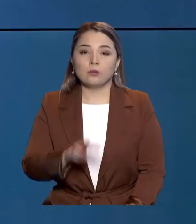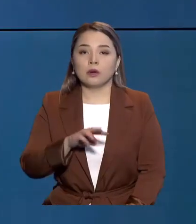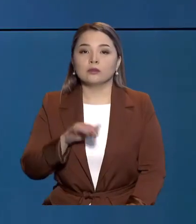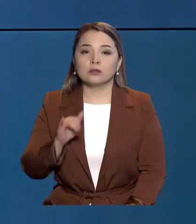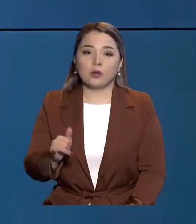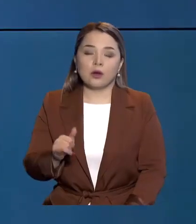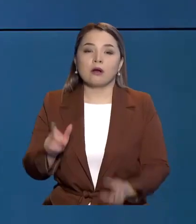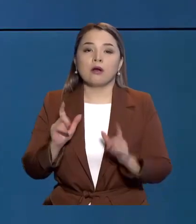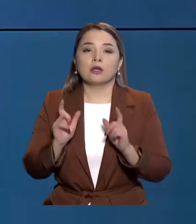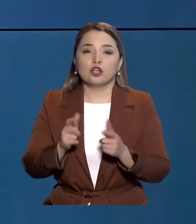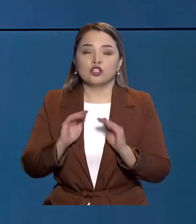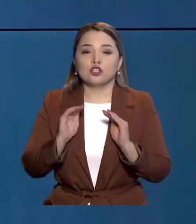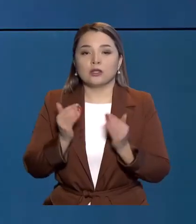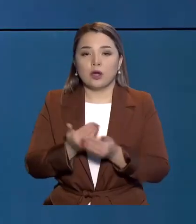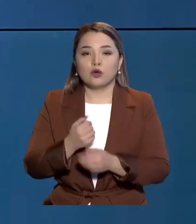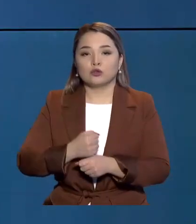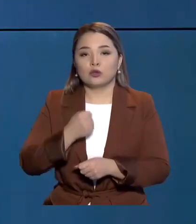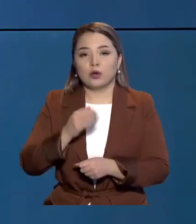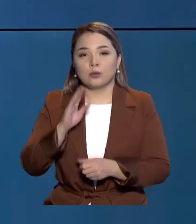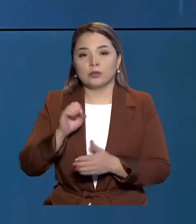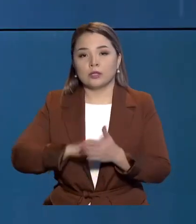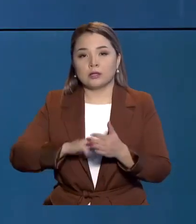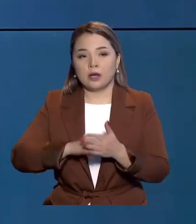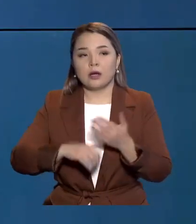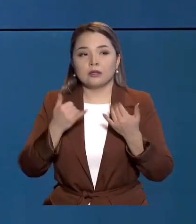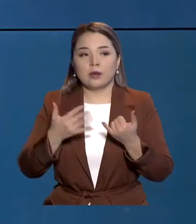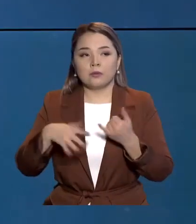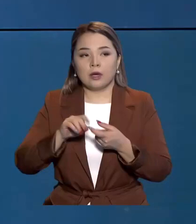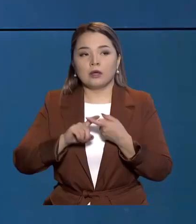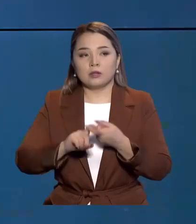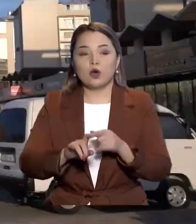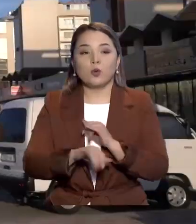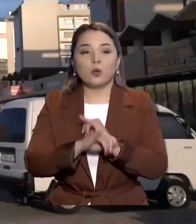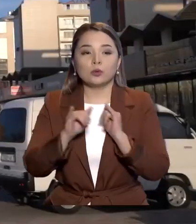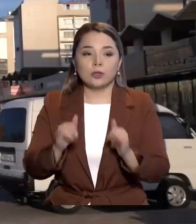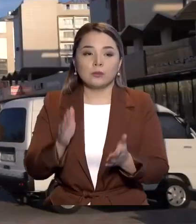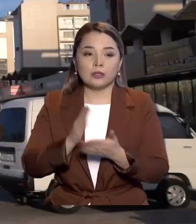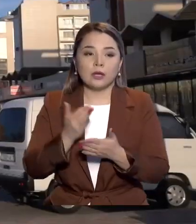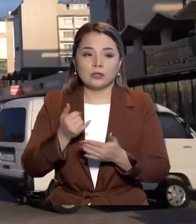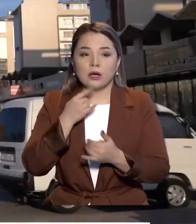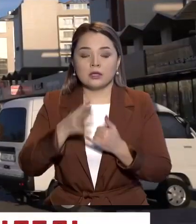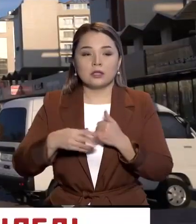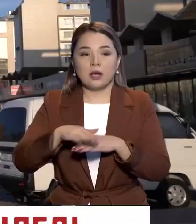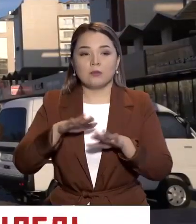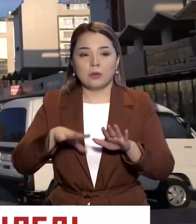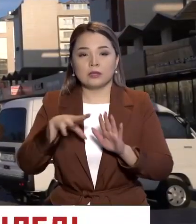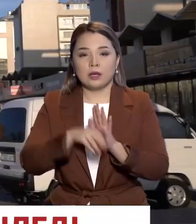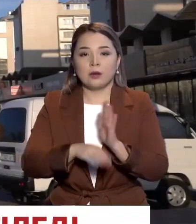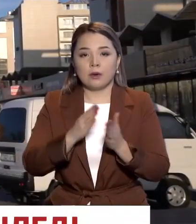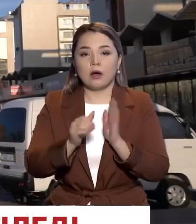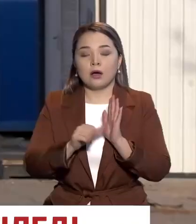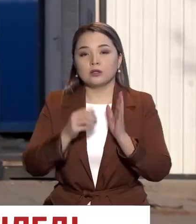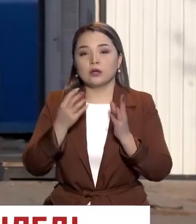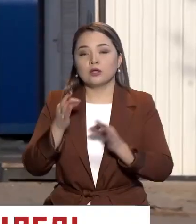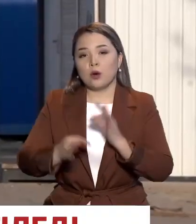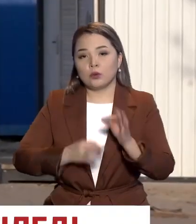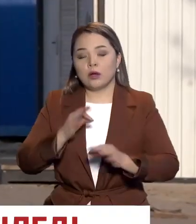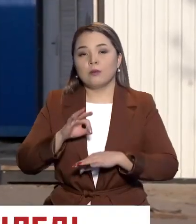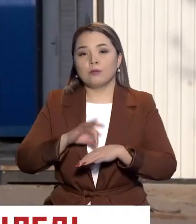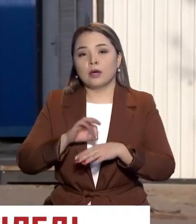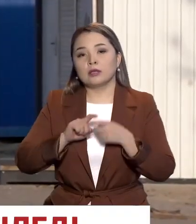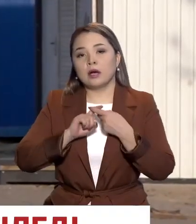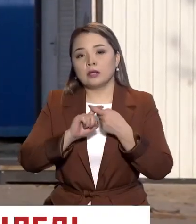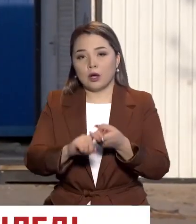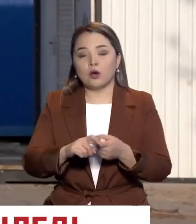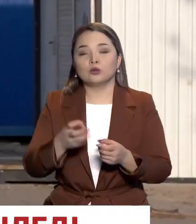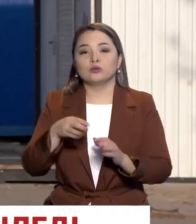Маңғыстауда да карантиндік шектеулер күшейтіледі, себебі коронавирустың таралуы өршіп, облыс бүгін қызыл аймаққа енді. Соңғы 6 тәулікте қауіпті індет жұқтырғандардың